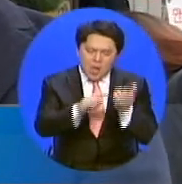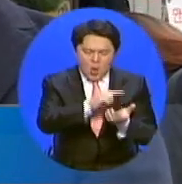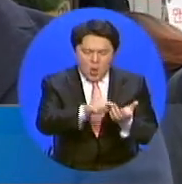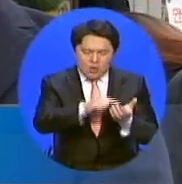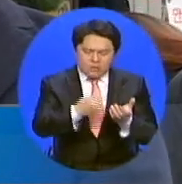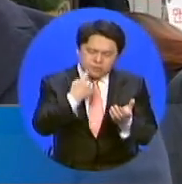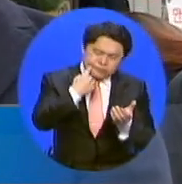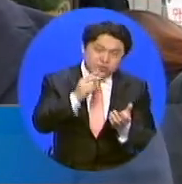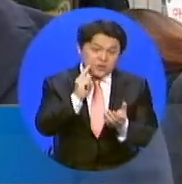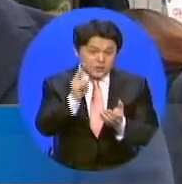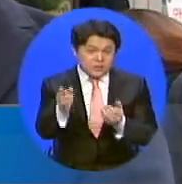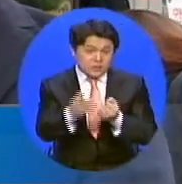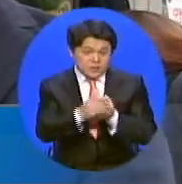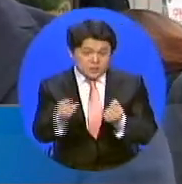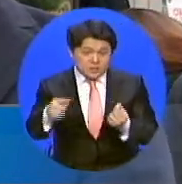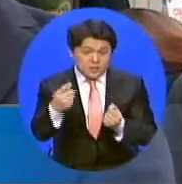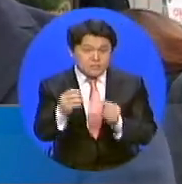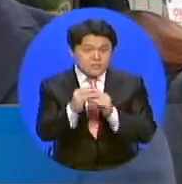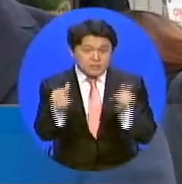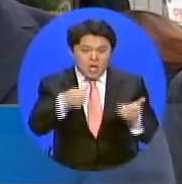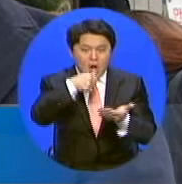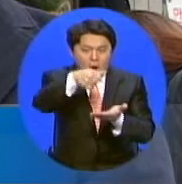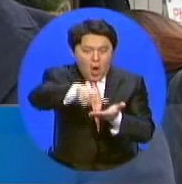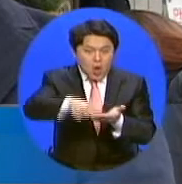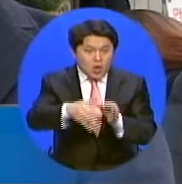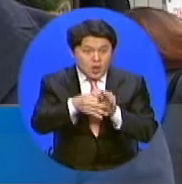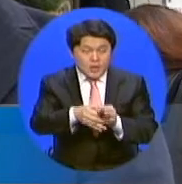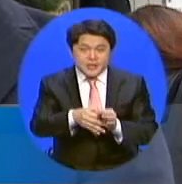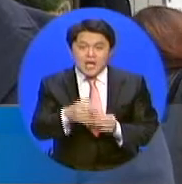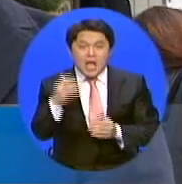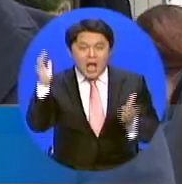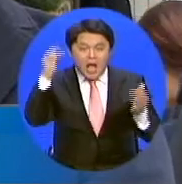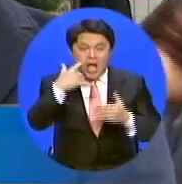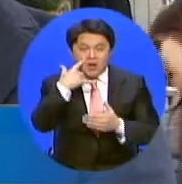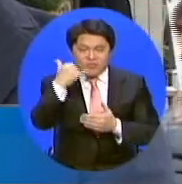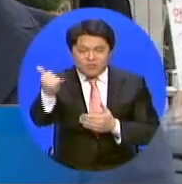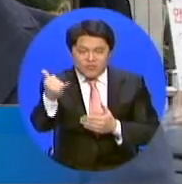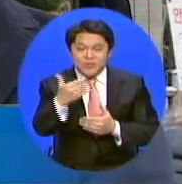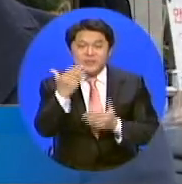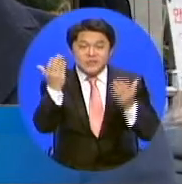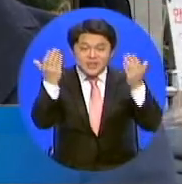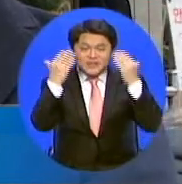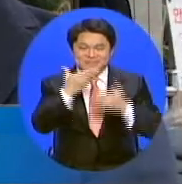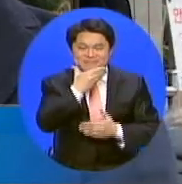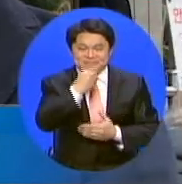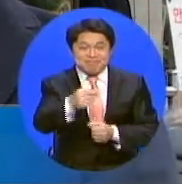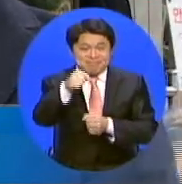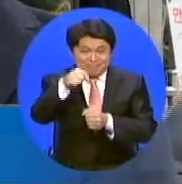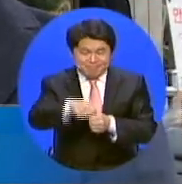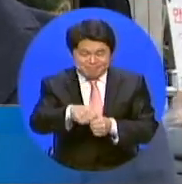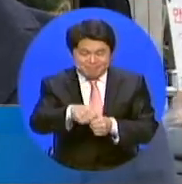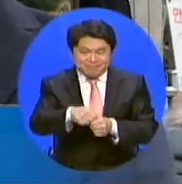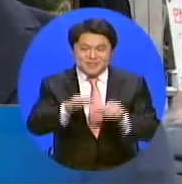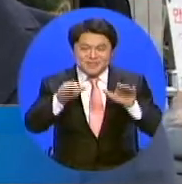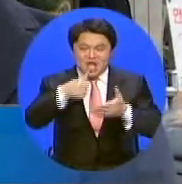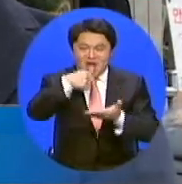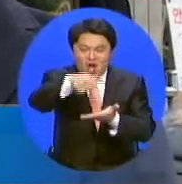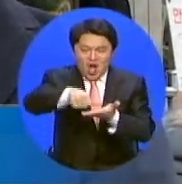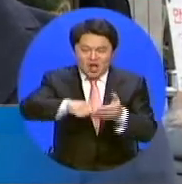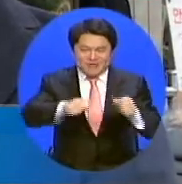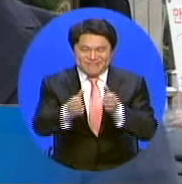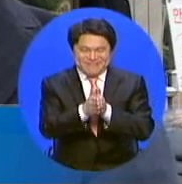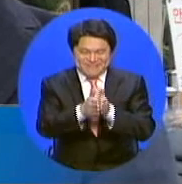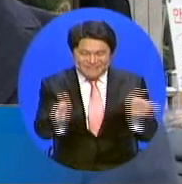때문에 100만인 서명운동을 통해서 학생과 그리고 학부모가 그리고 학교가 행복하게 만들고자